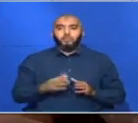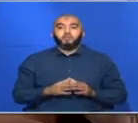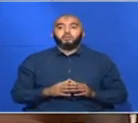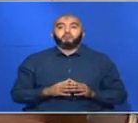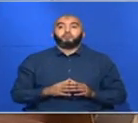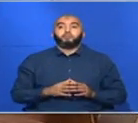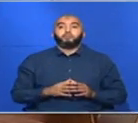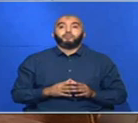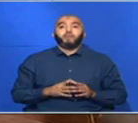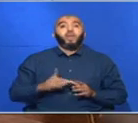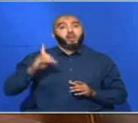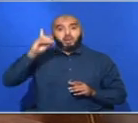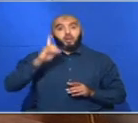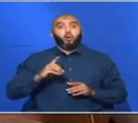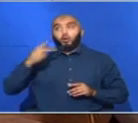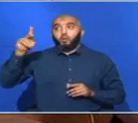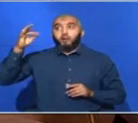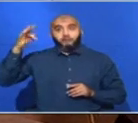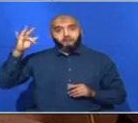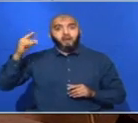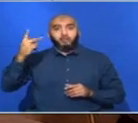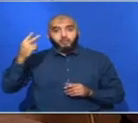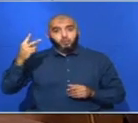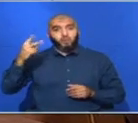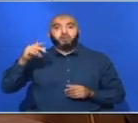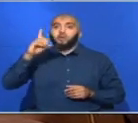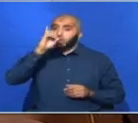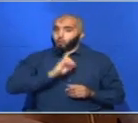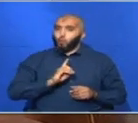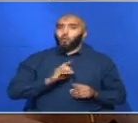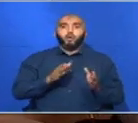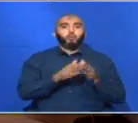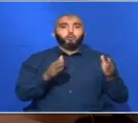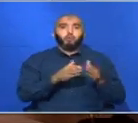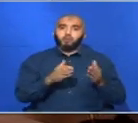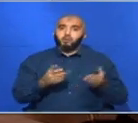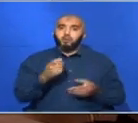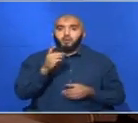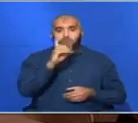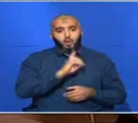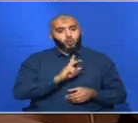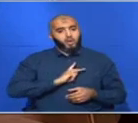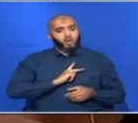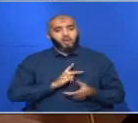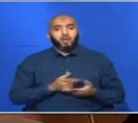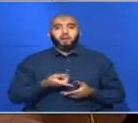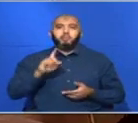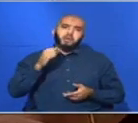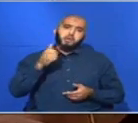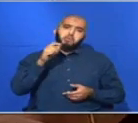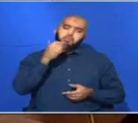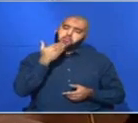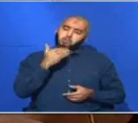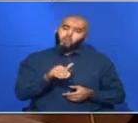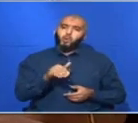اسلافي كما تقولين اني ان يطالب بحقهم لكن عليهم ان يطالبوا بذلك باللتي هي احسن